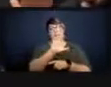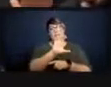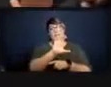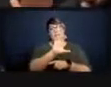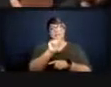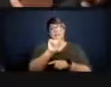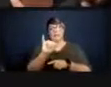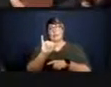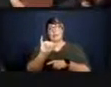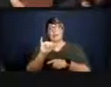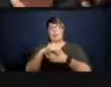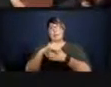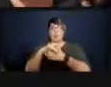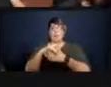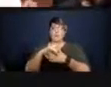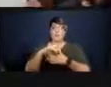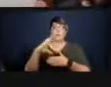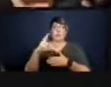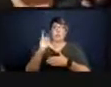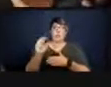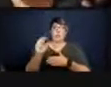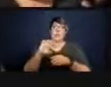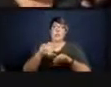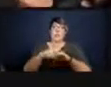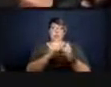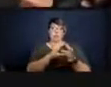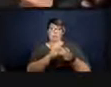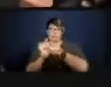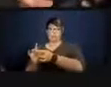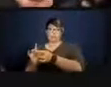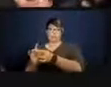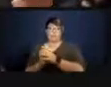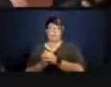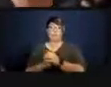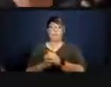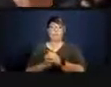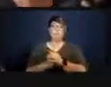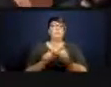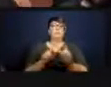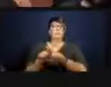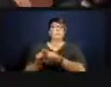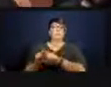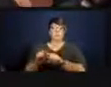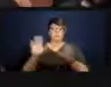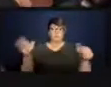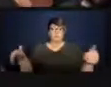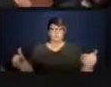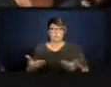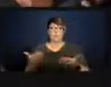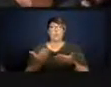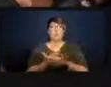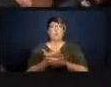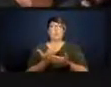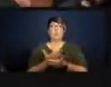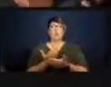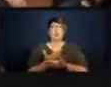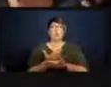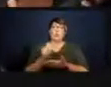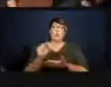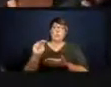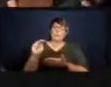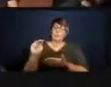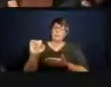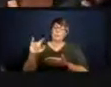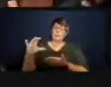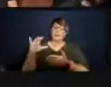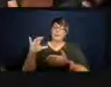Tujaribu kuzungumzia curriculum ya mafunzo au mafunzo, mpango wa mafunzo mbalimbali